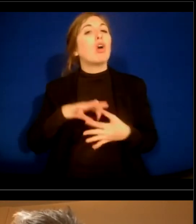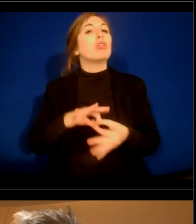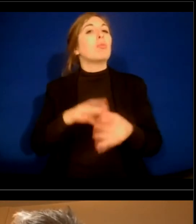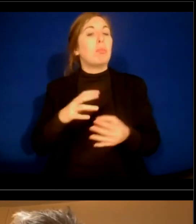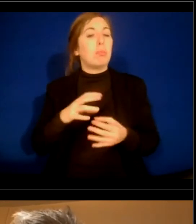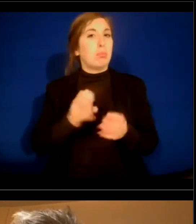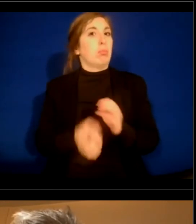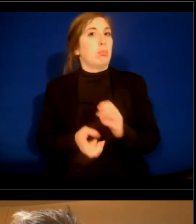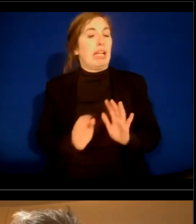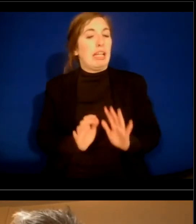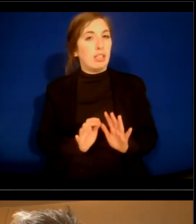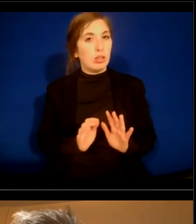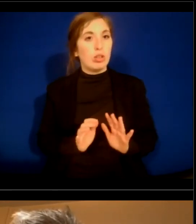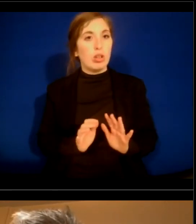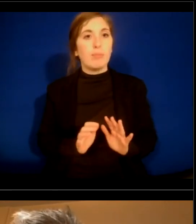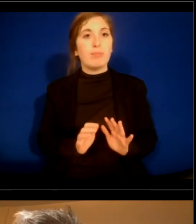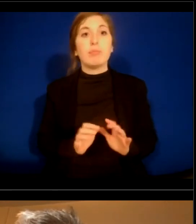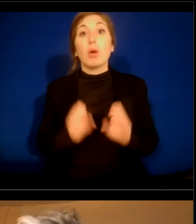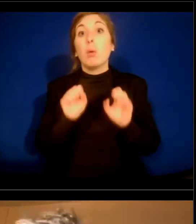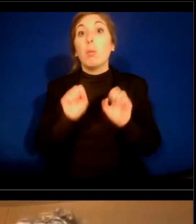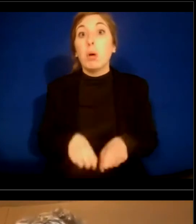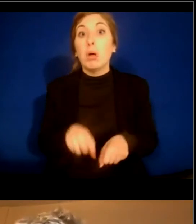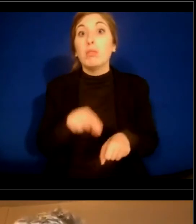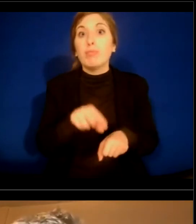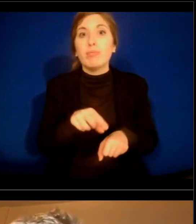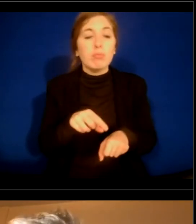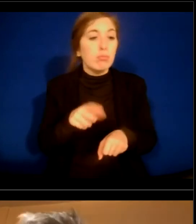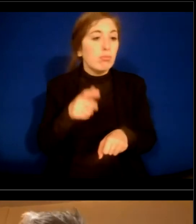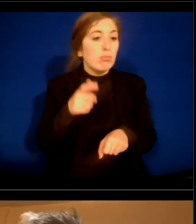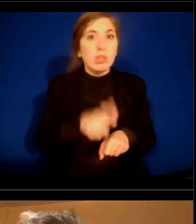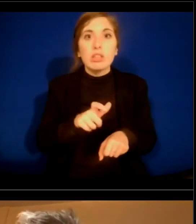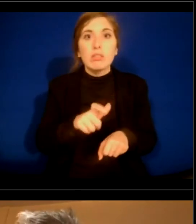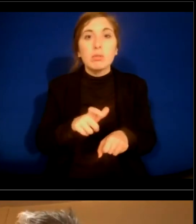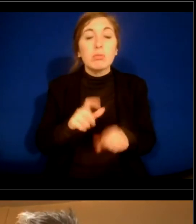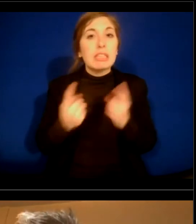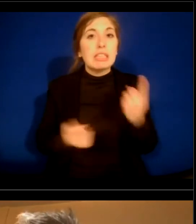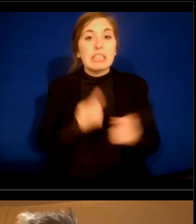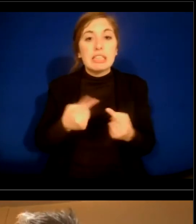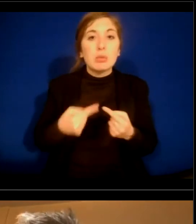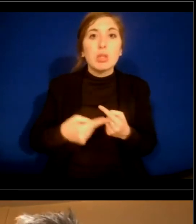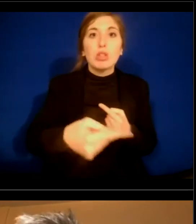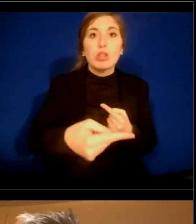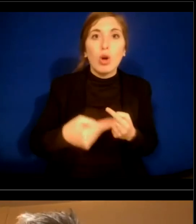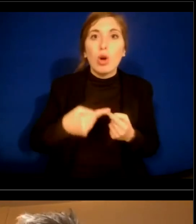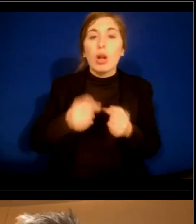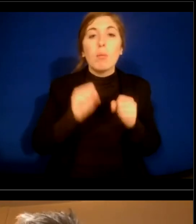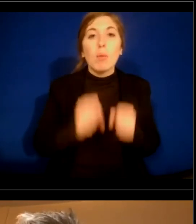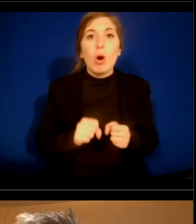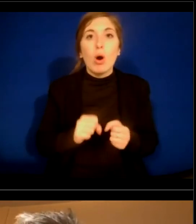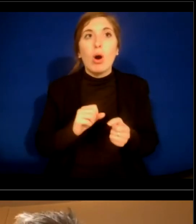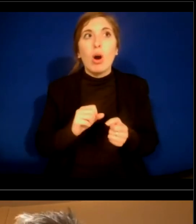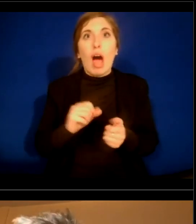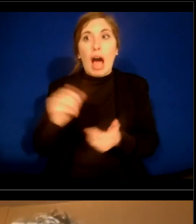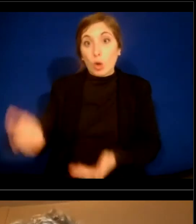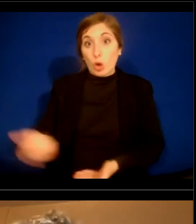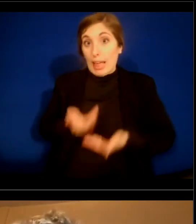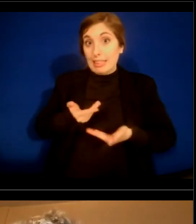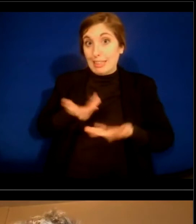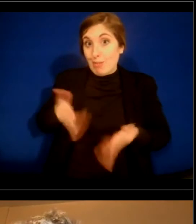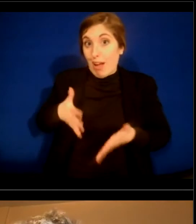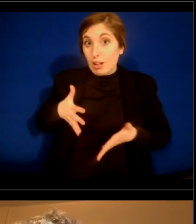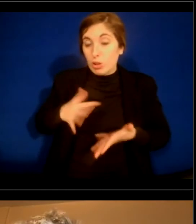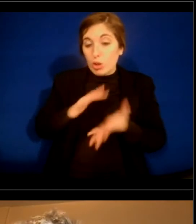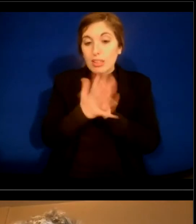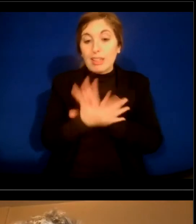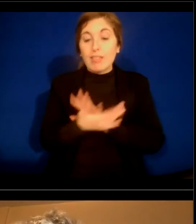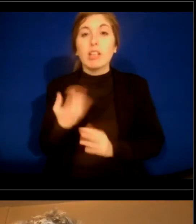si ha accesso a una quantità di informazioni anche non particolarmente, diciamo, mediate, video anche di